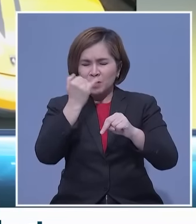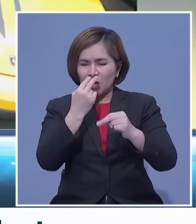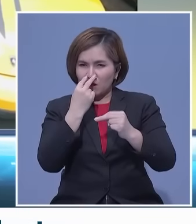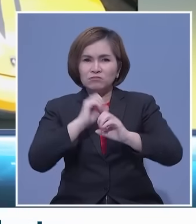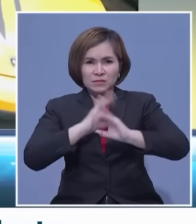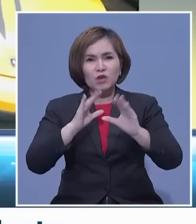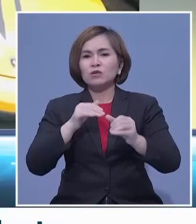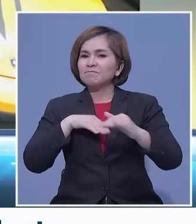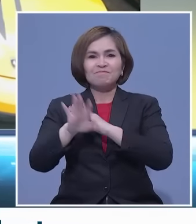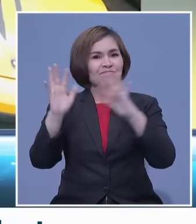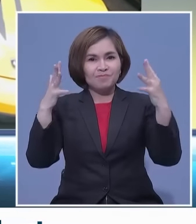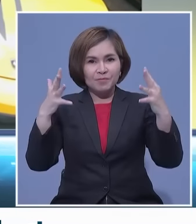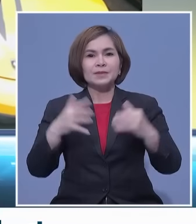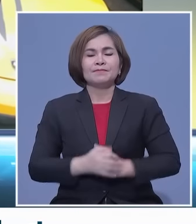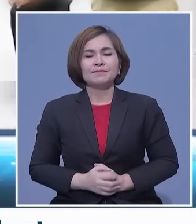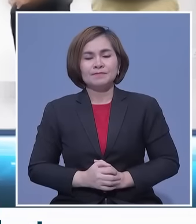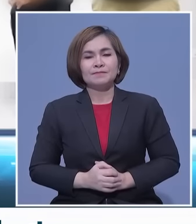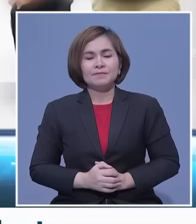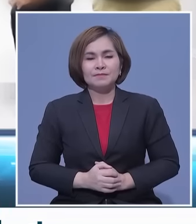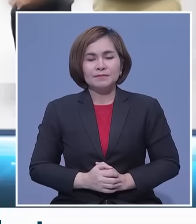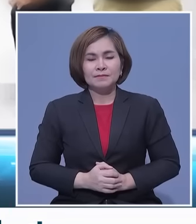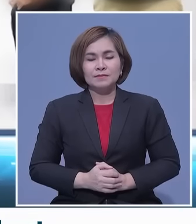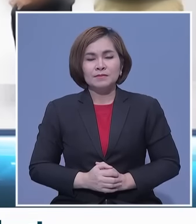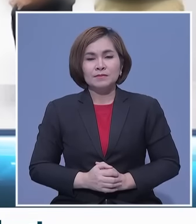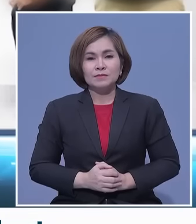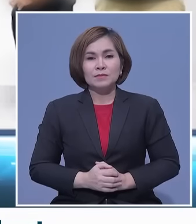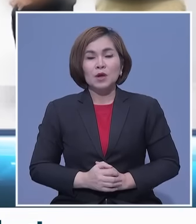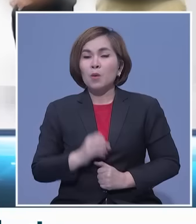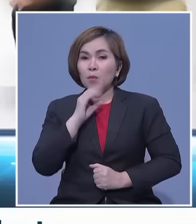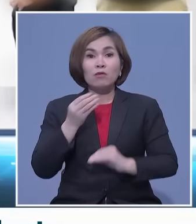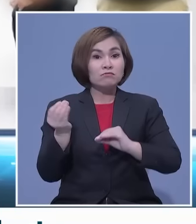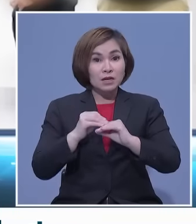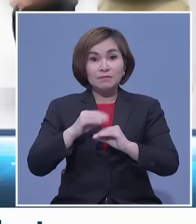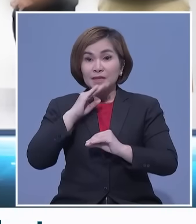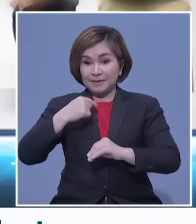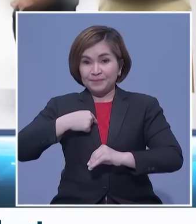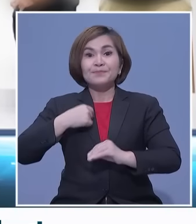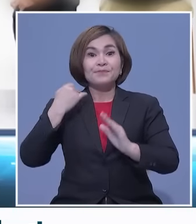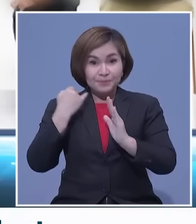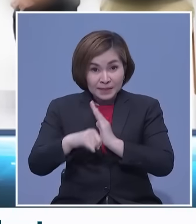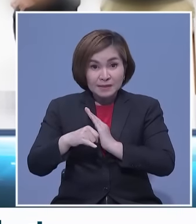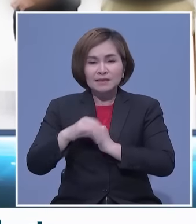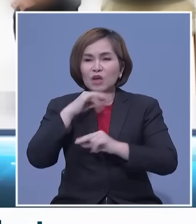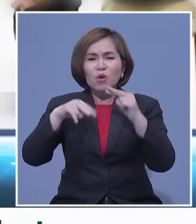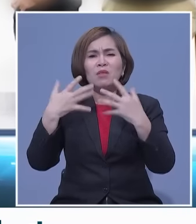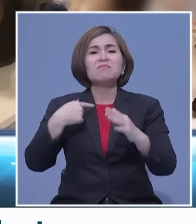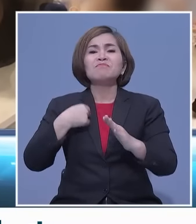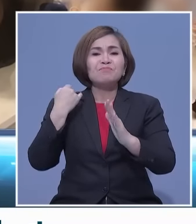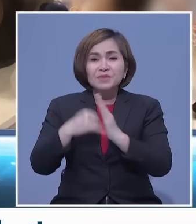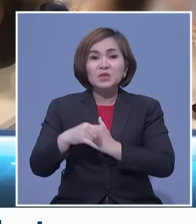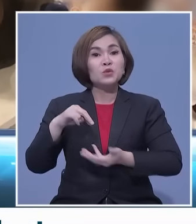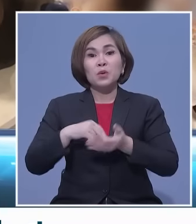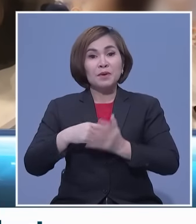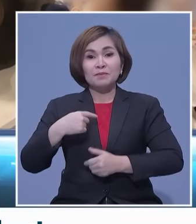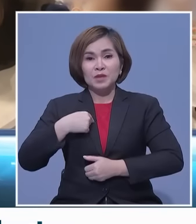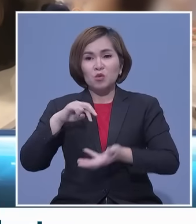นี้ไม่หนีไปไหนอย่างแน่นอนแล้วบอสพพานก็ยืยืนยันว่าถ้าผมทำผิดตามที่ถูกกล่าวหาผมย่อม